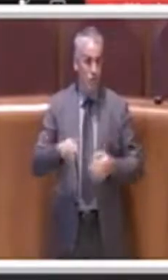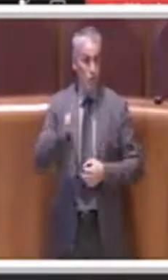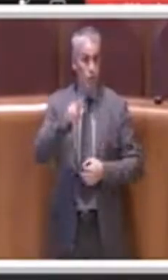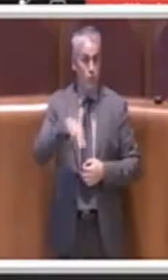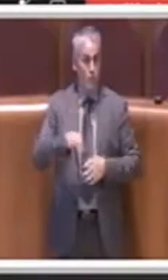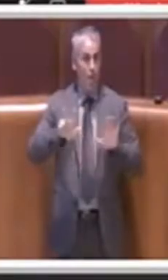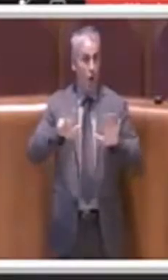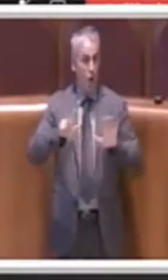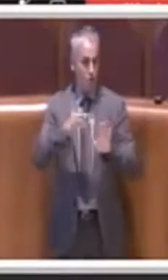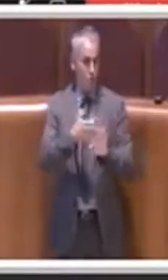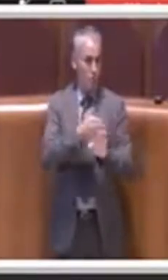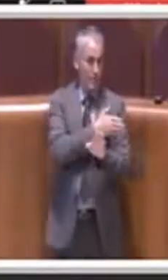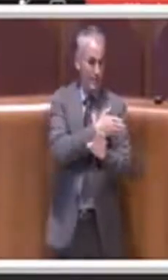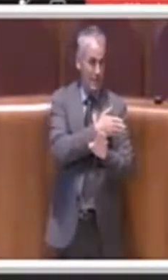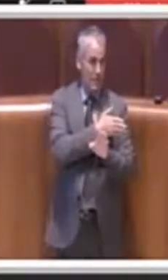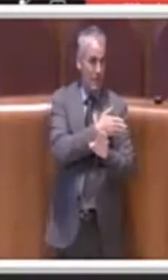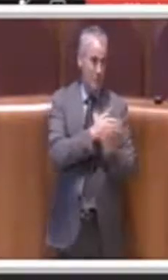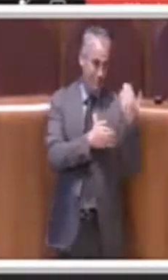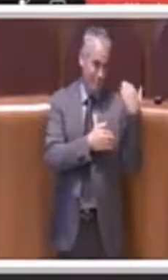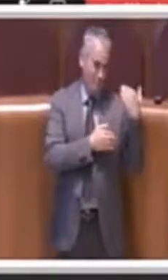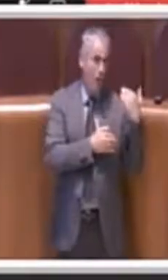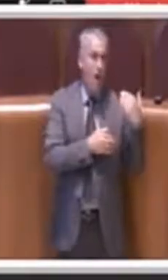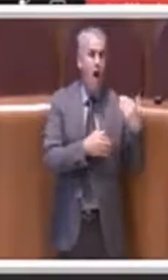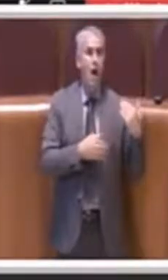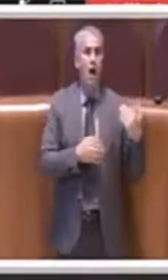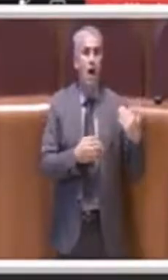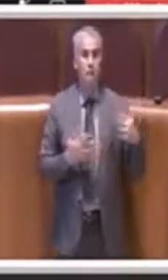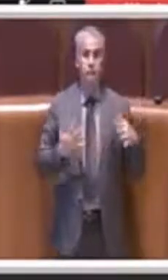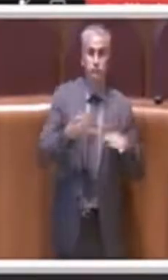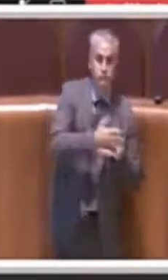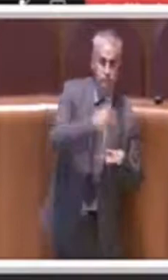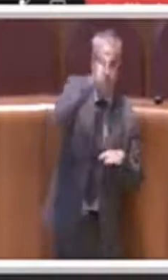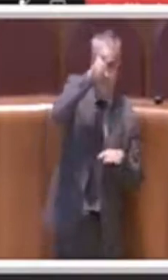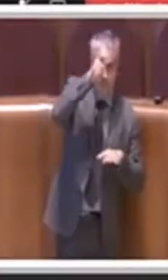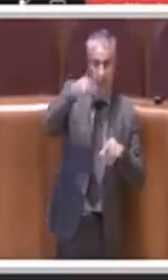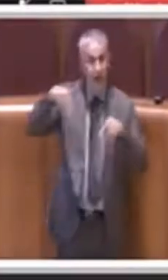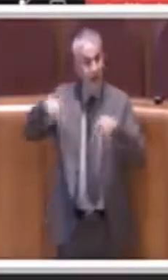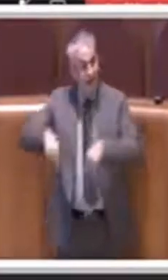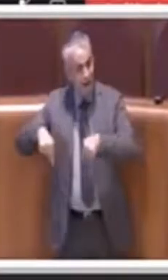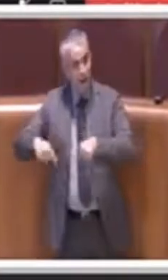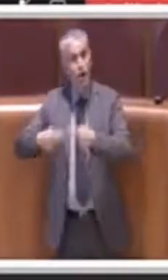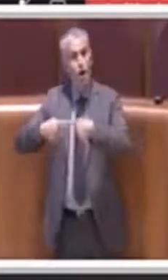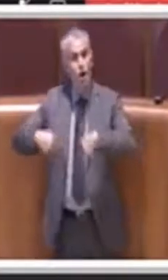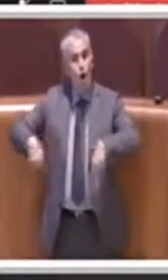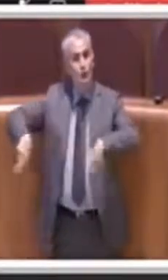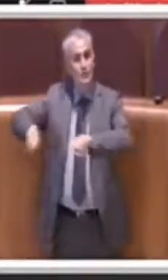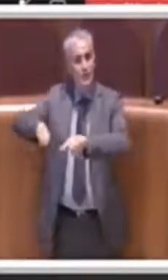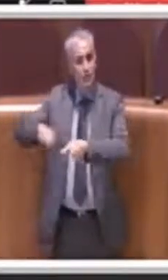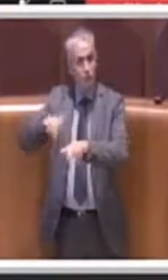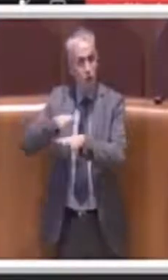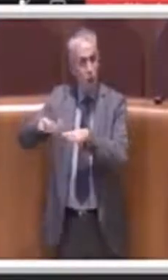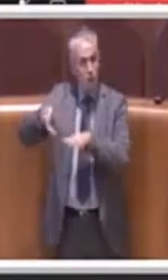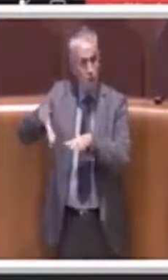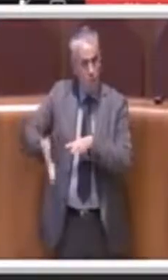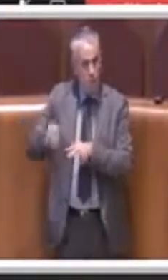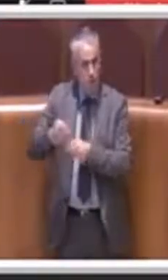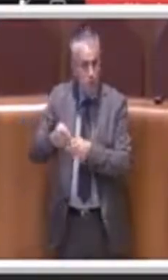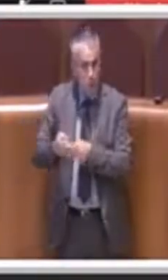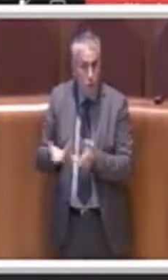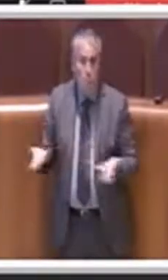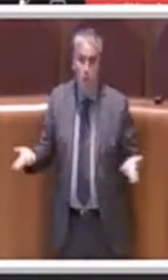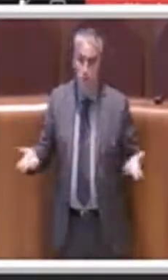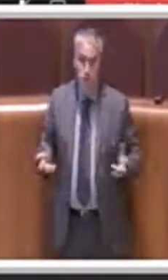2008, sicuramente anche da questo punto di vista la consiliatura possiamo dire tranquillamente che si